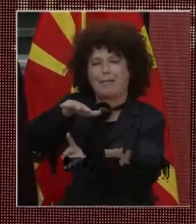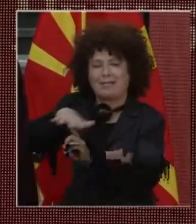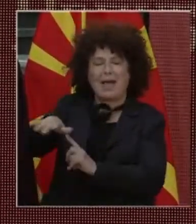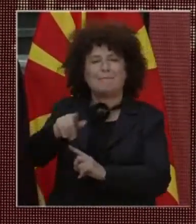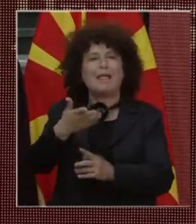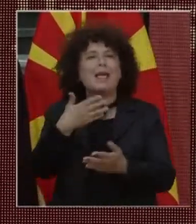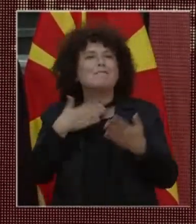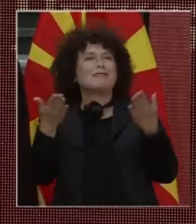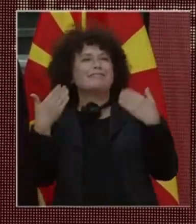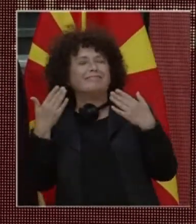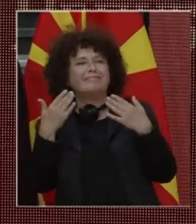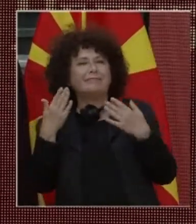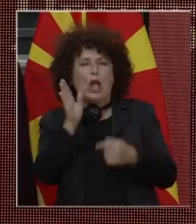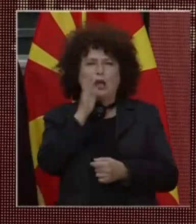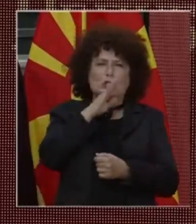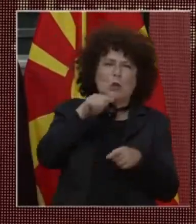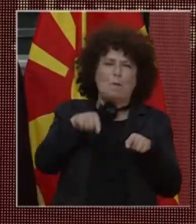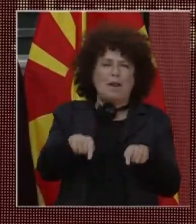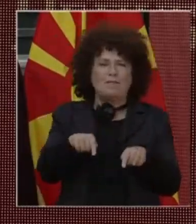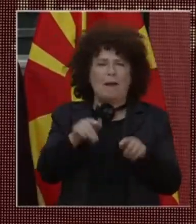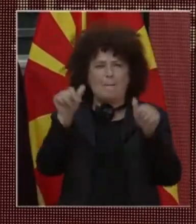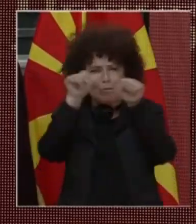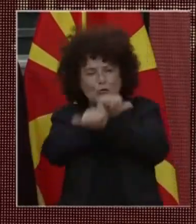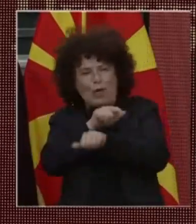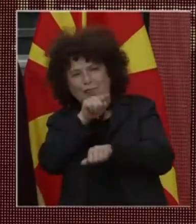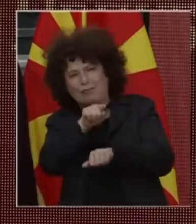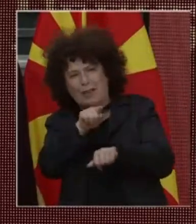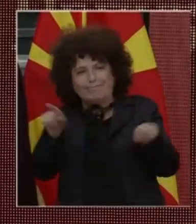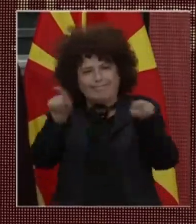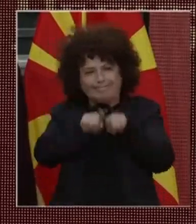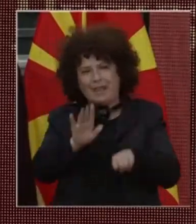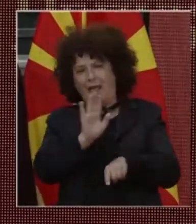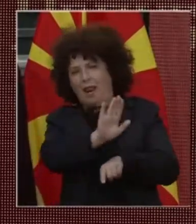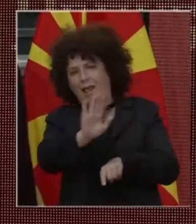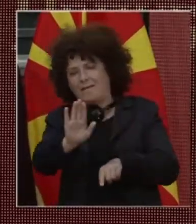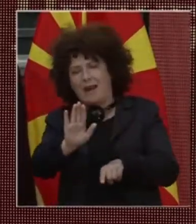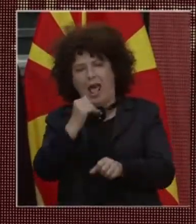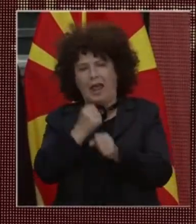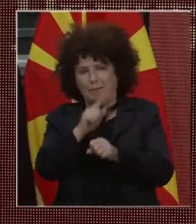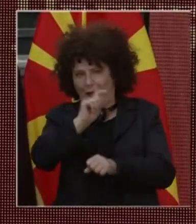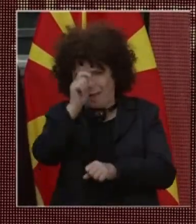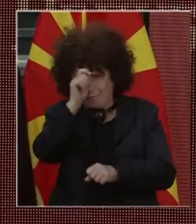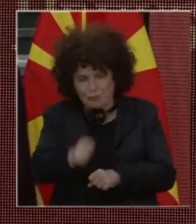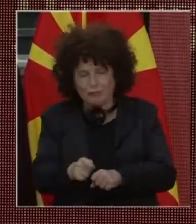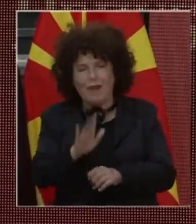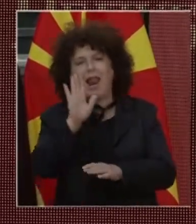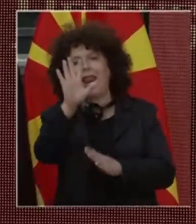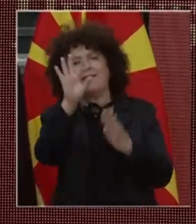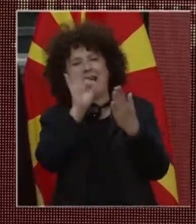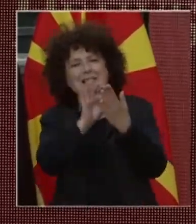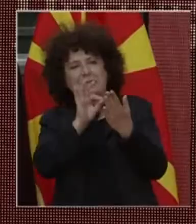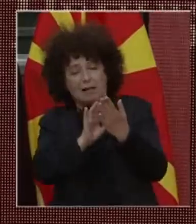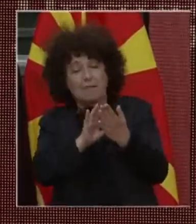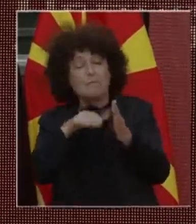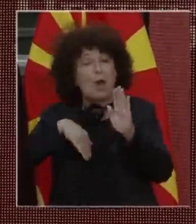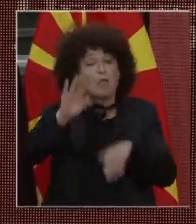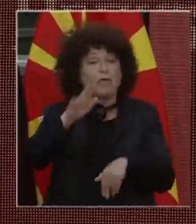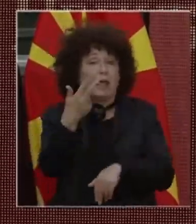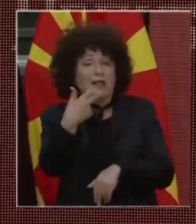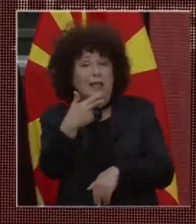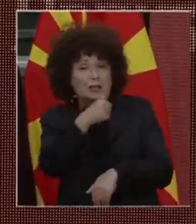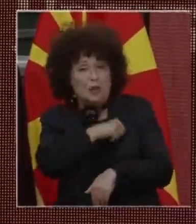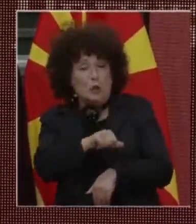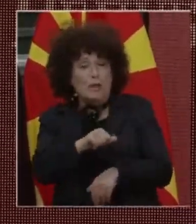постоеше атмосфера на сомничавост и погрешни стереотипи за нивната работа и нивните цели, но по повеќе од три